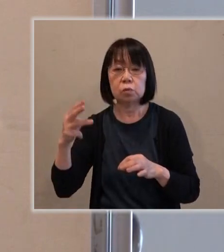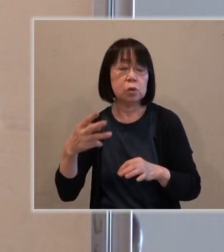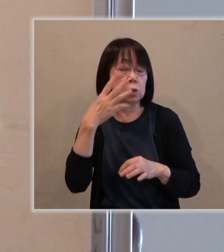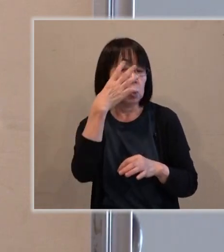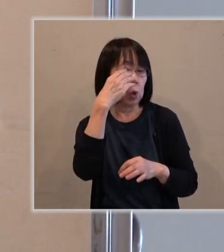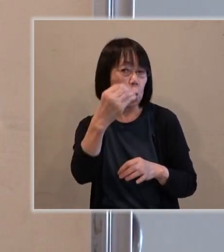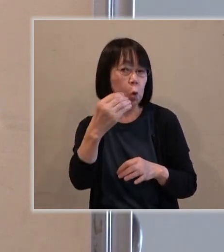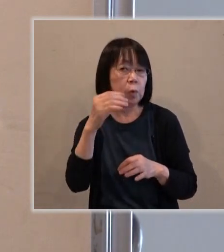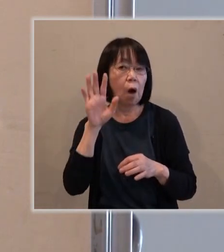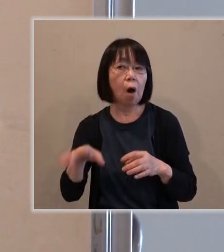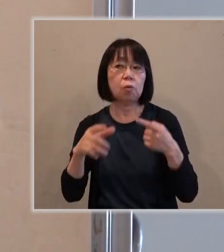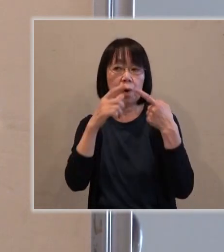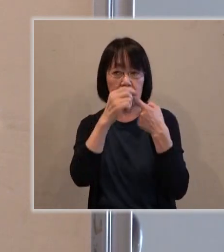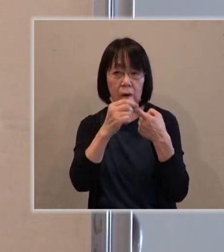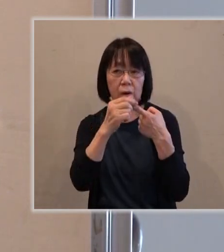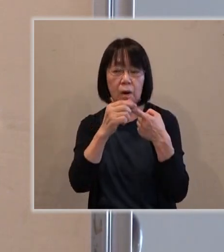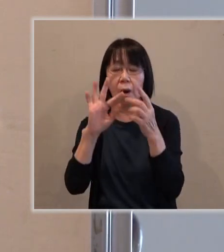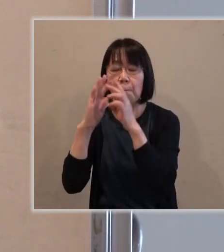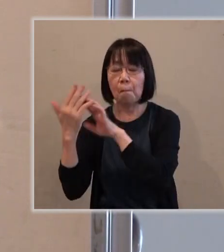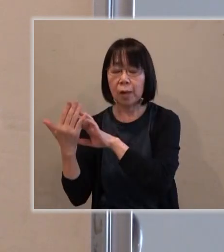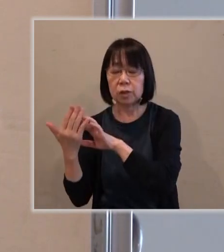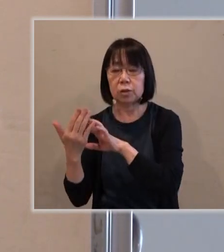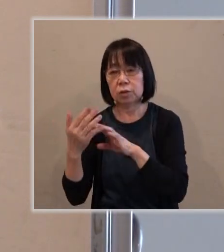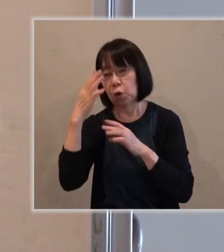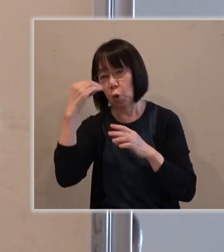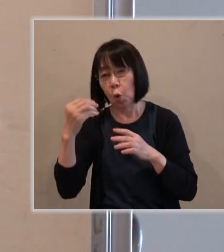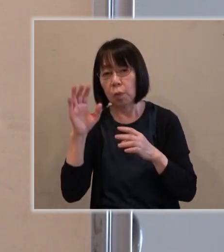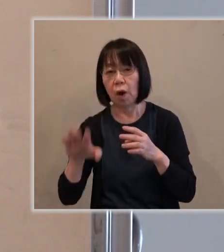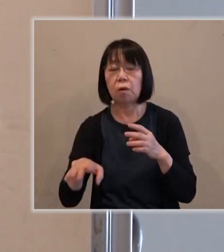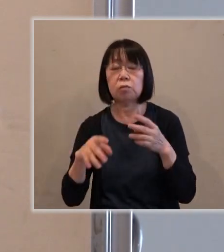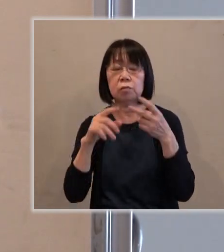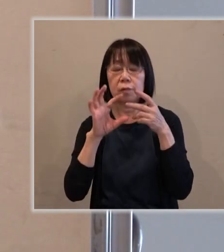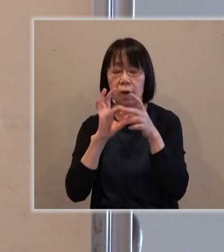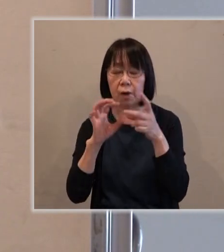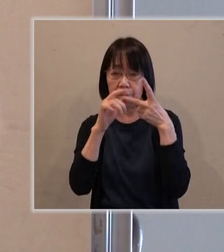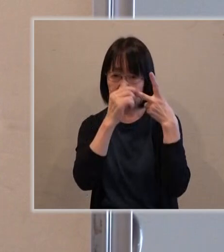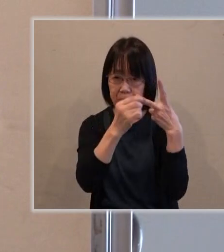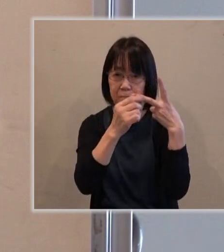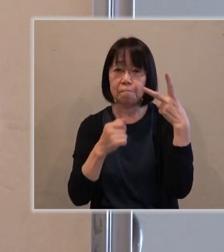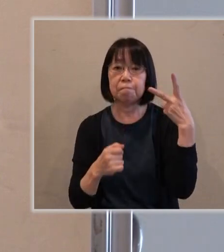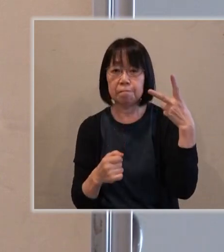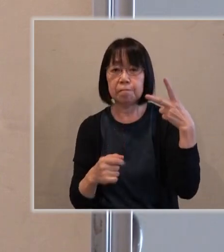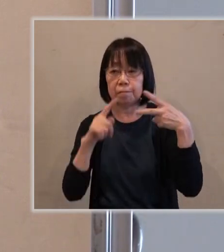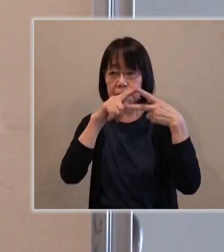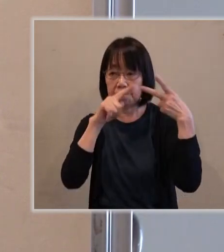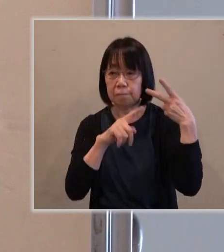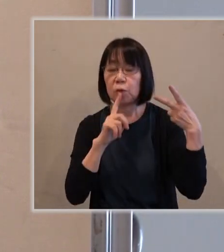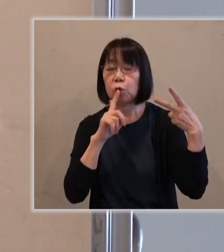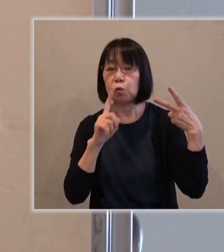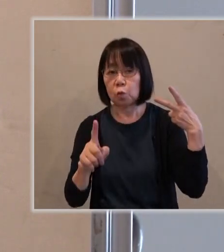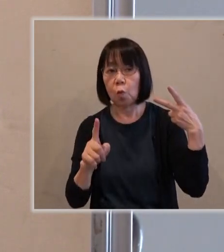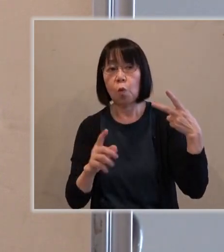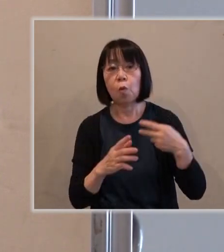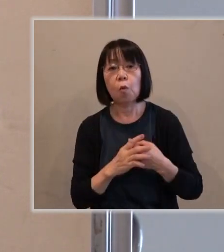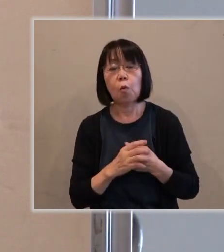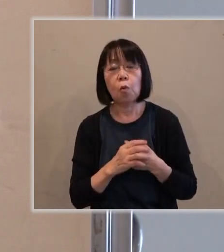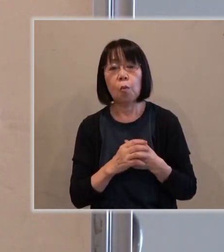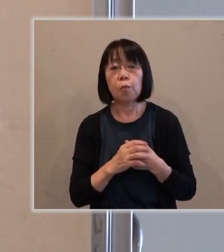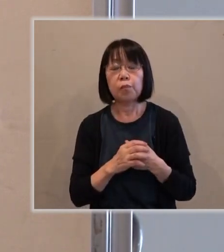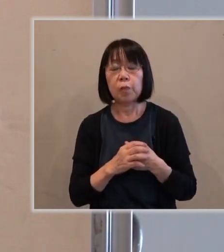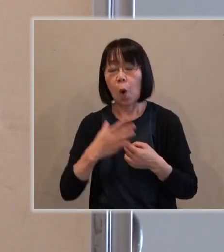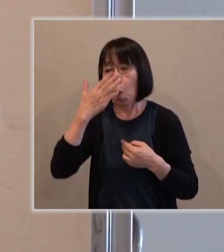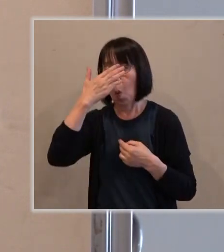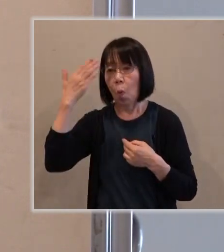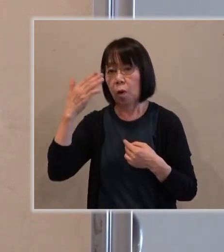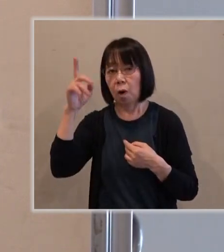と、まあ、そもそも住んでる街に対して興味があるからってことですよね。その点で言うと、まあ、若